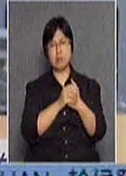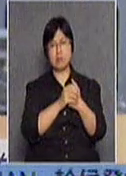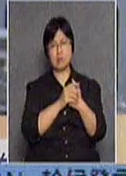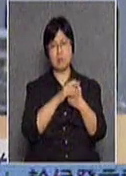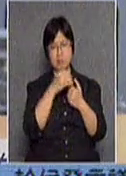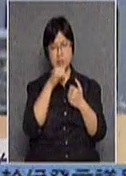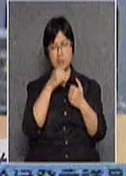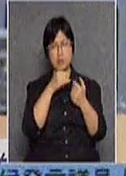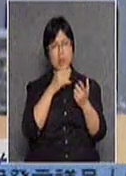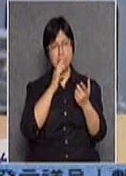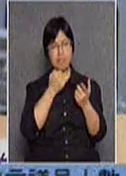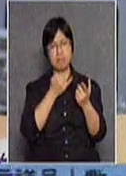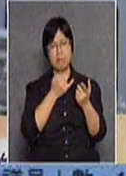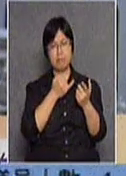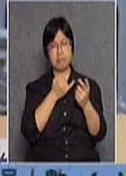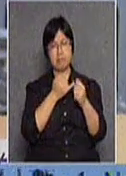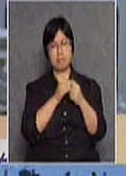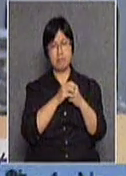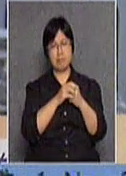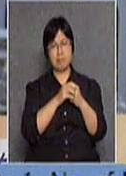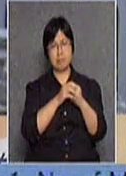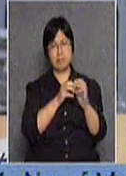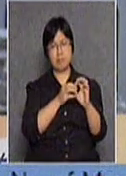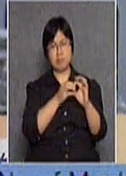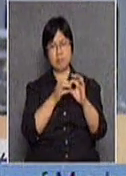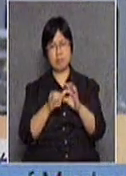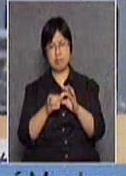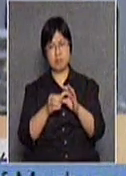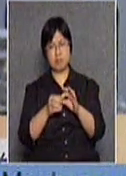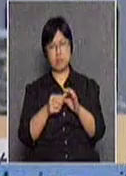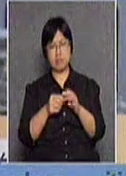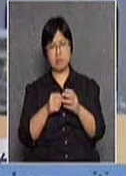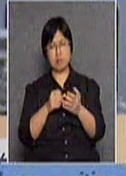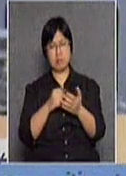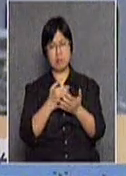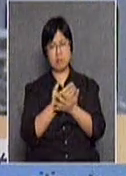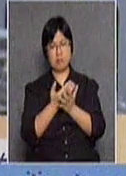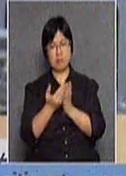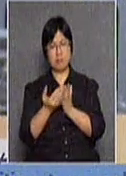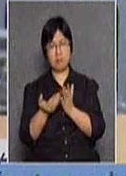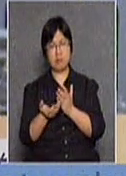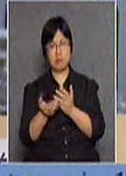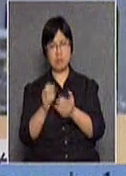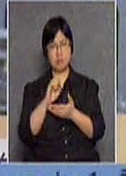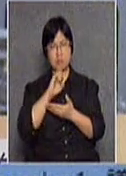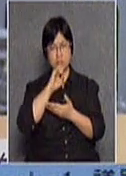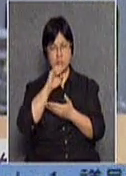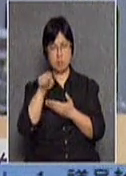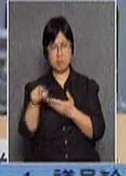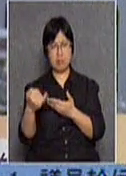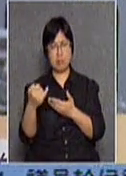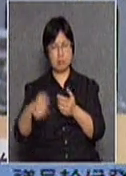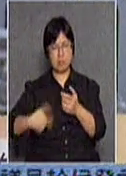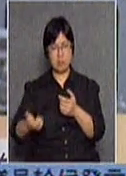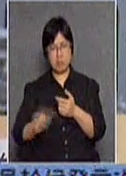該係令到咧話我用咁多嘅嘢去。去話佢咧唔應該俾錢佢